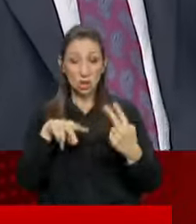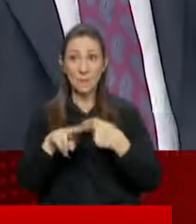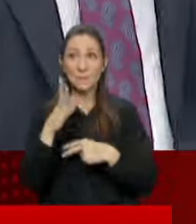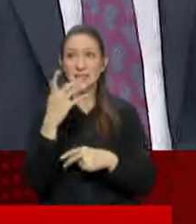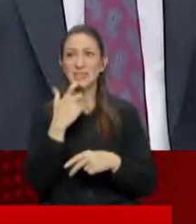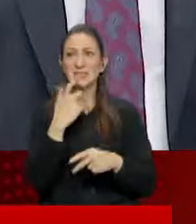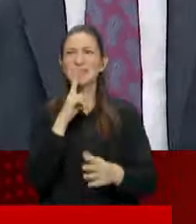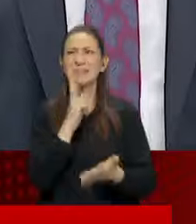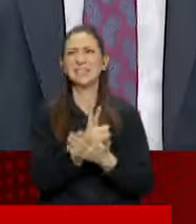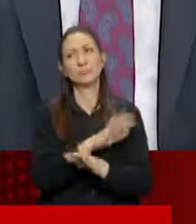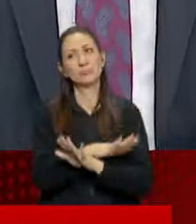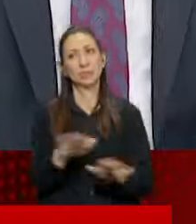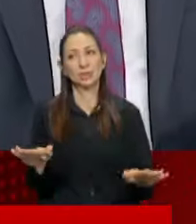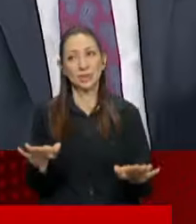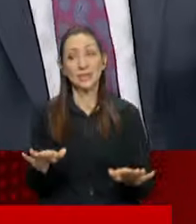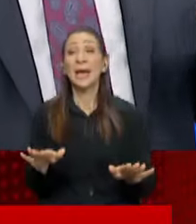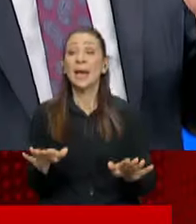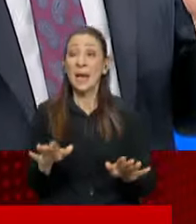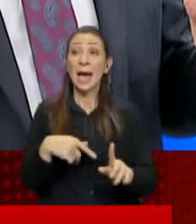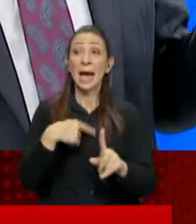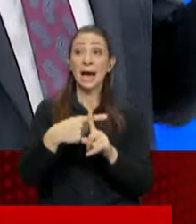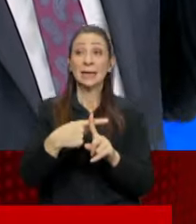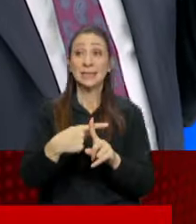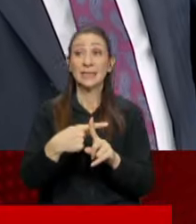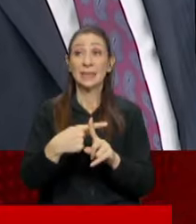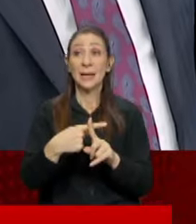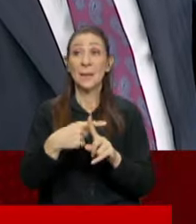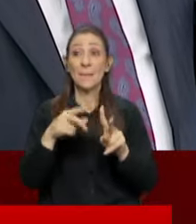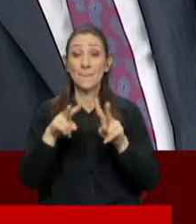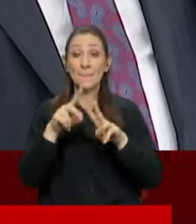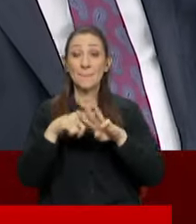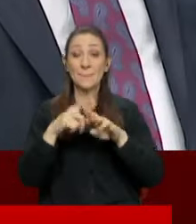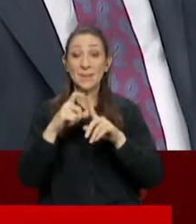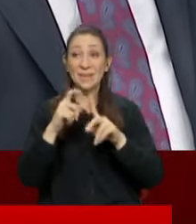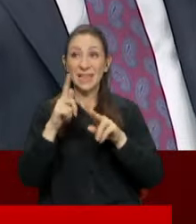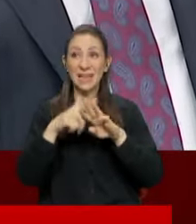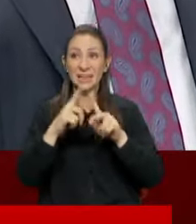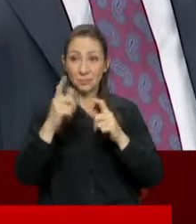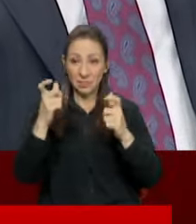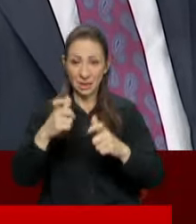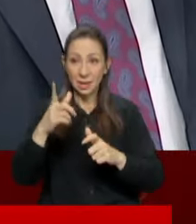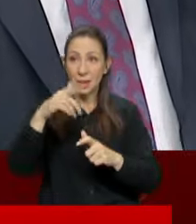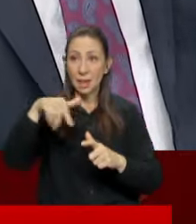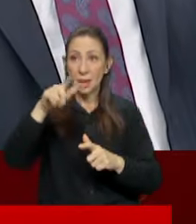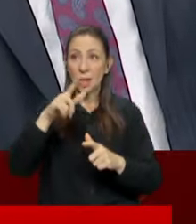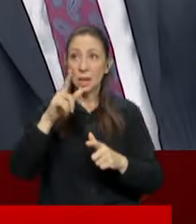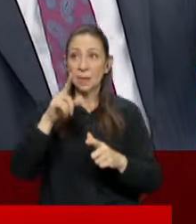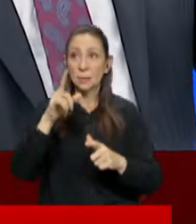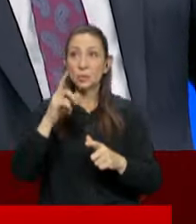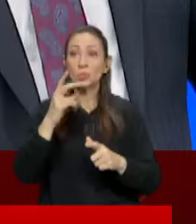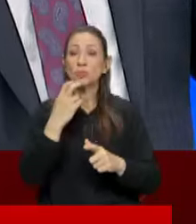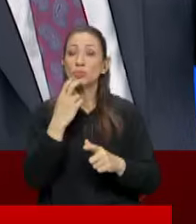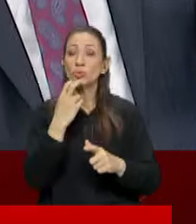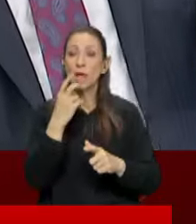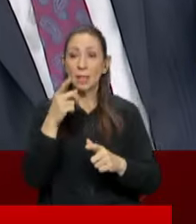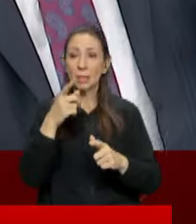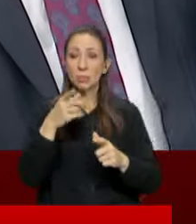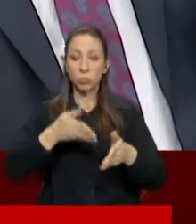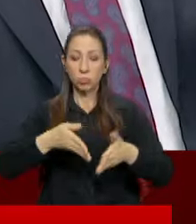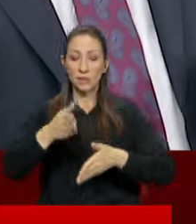yılda kesinlikle bitireceğiz. Ve ilaveten Medlen Hastanesi'nden çok hareketli ve çok güzel bir Turgut Özal bulvarımız var.